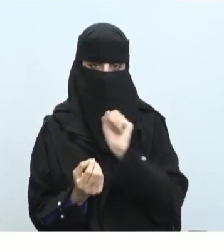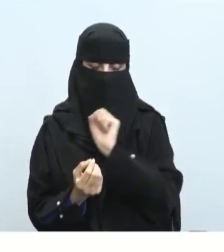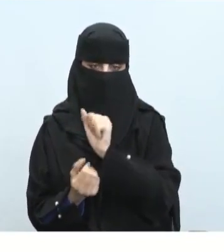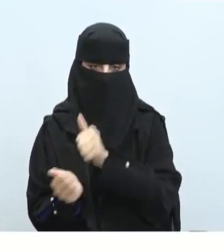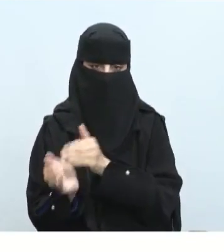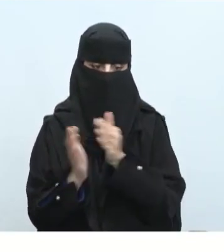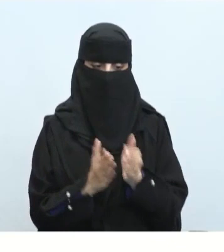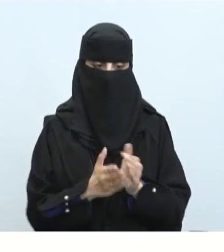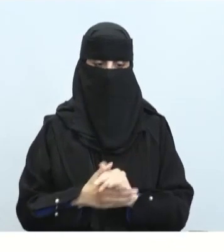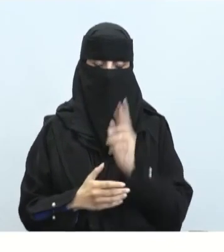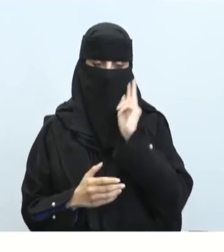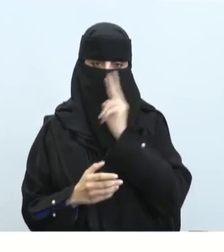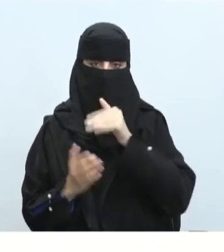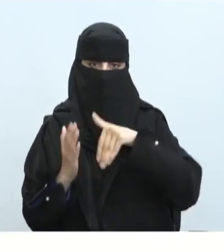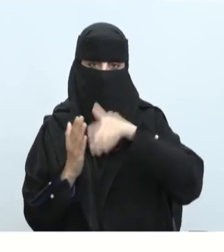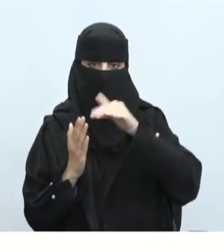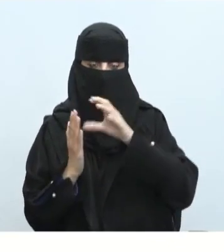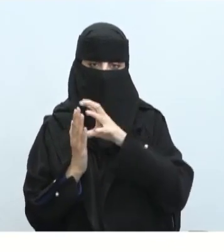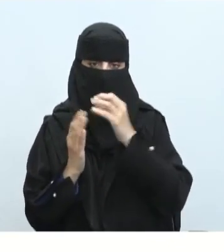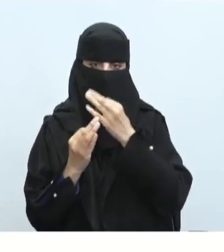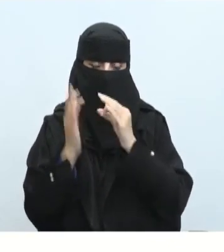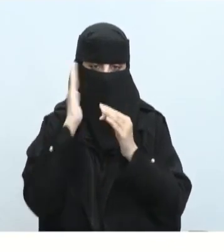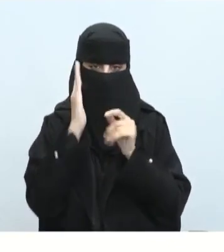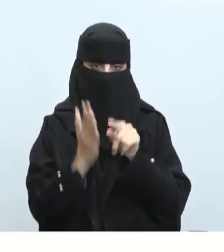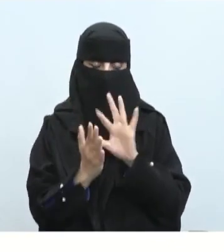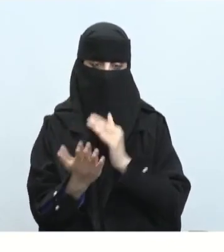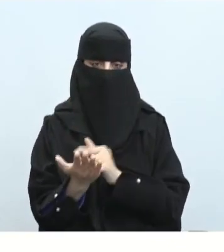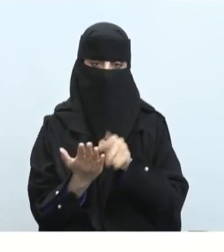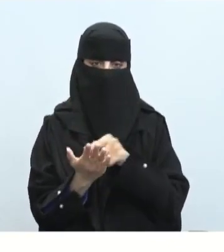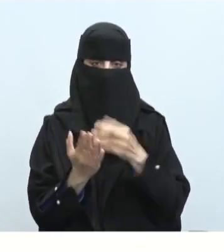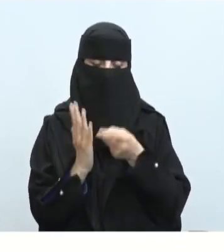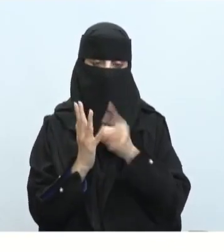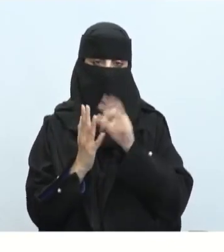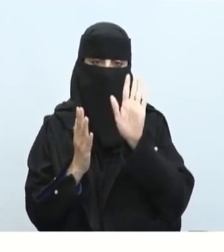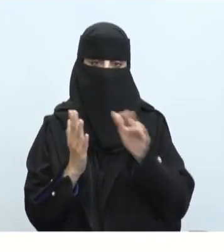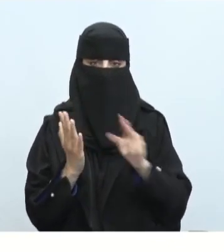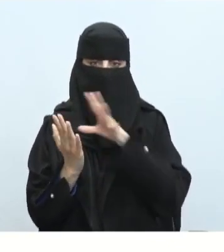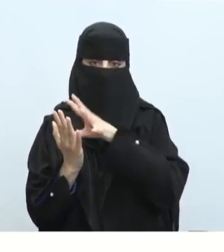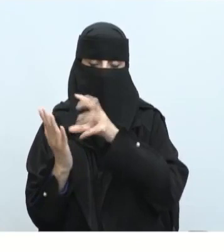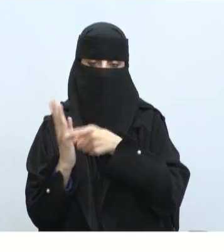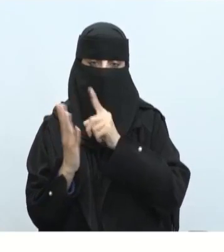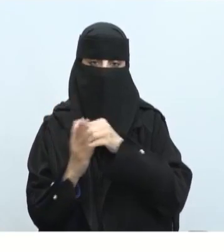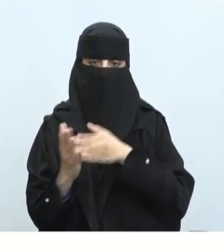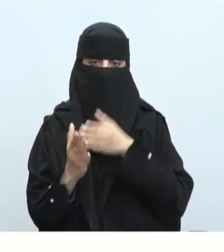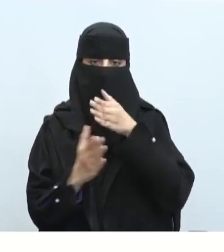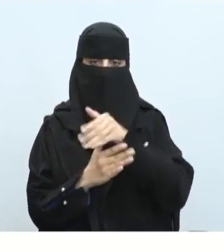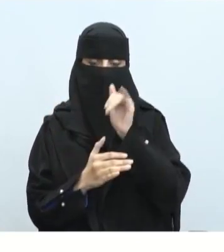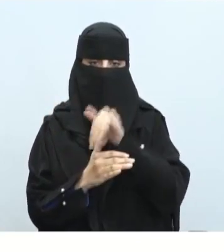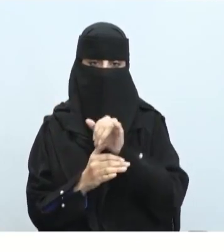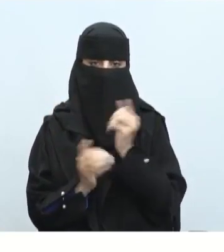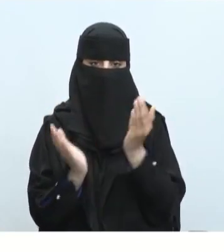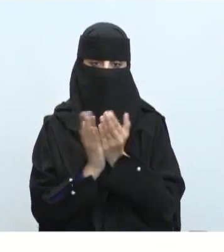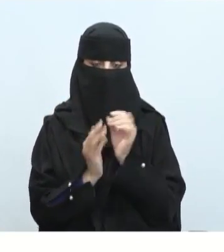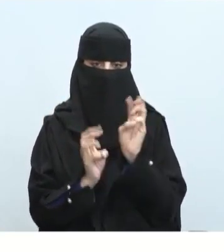ان واخواتها وكمان نلاحظ يوجد رابط رقمي للدرس بامكانكم ان